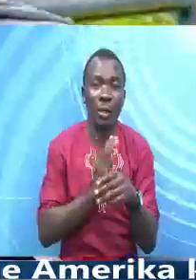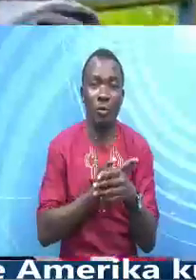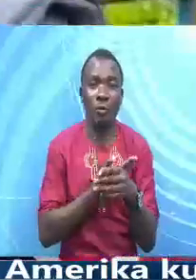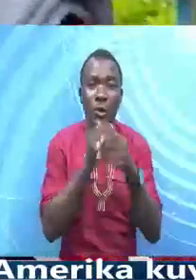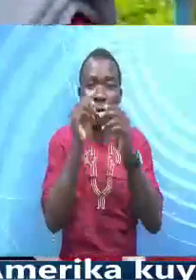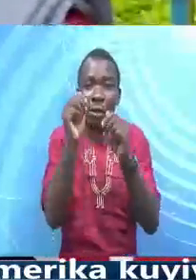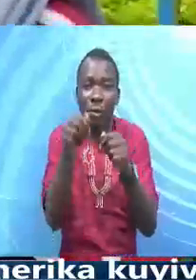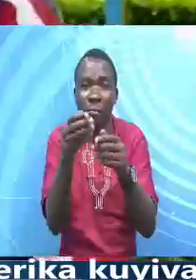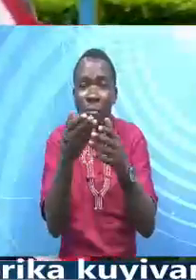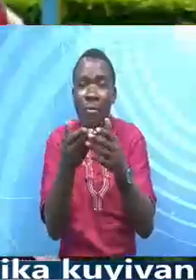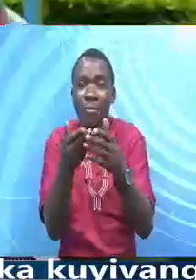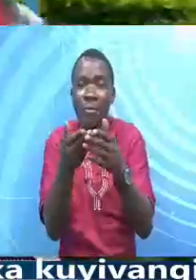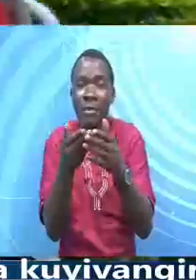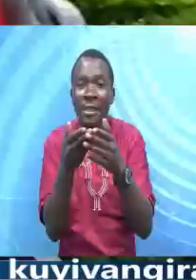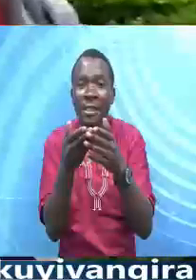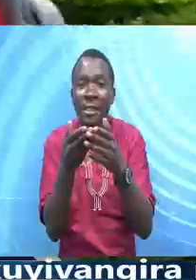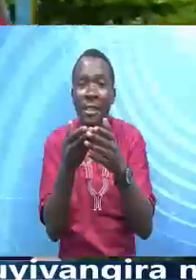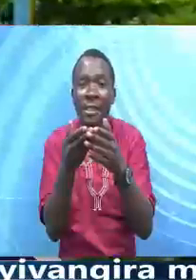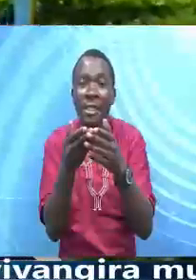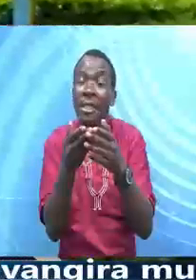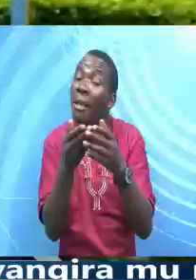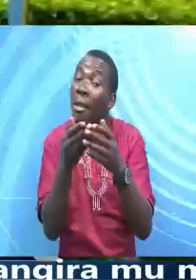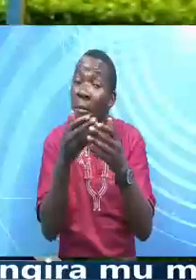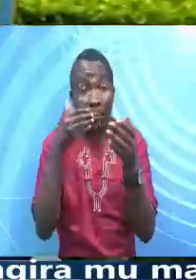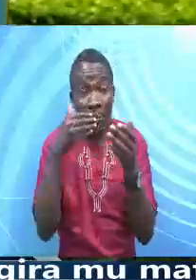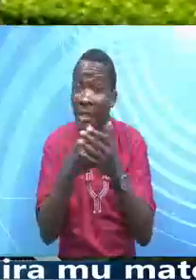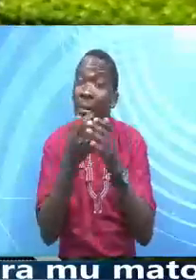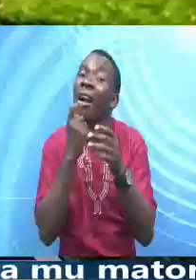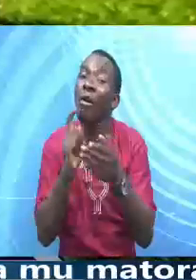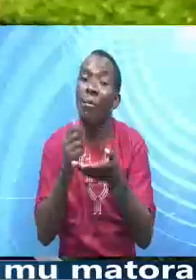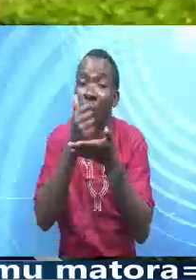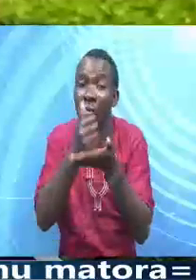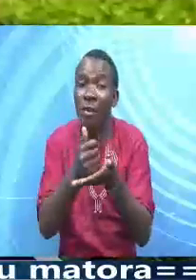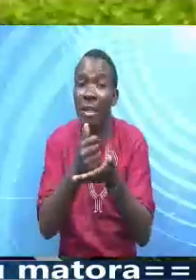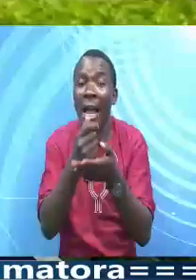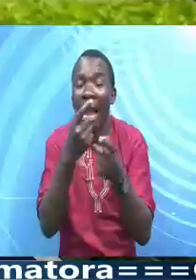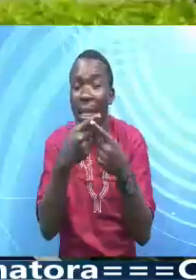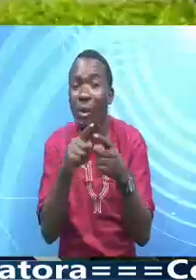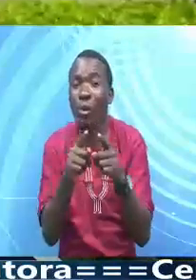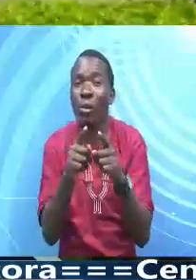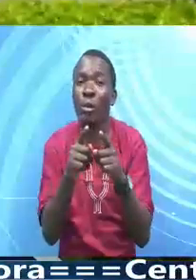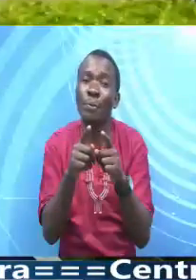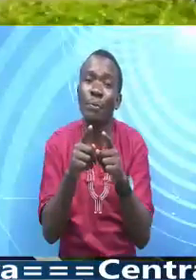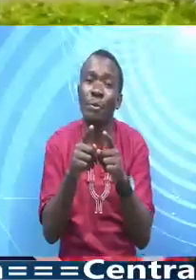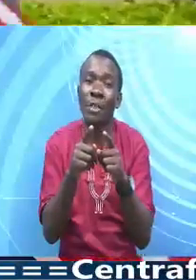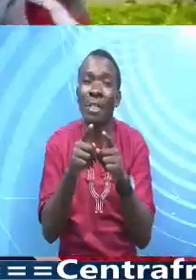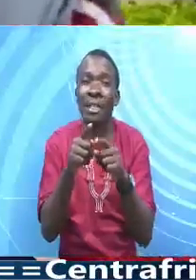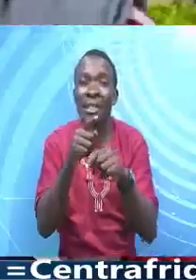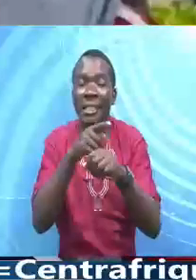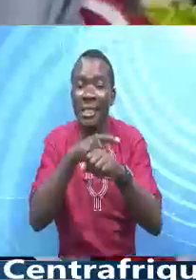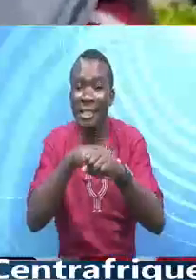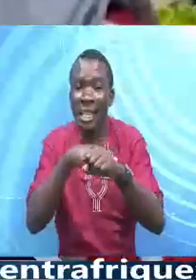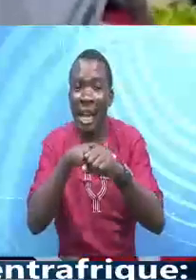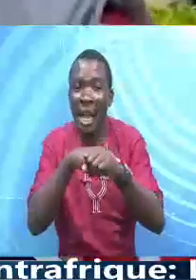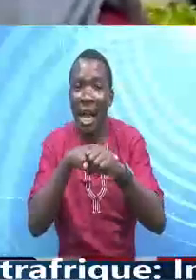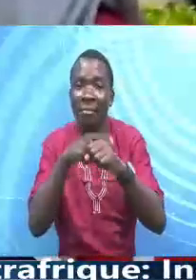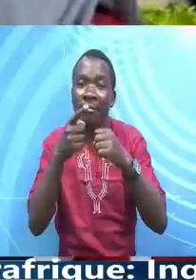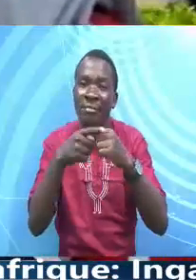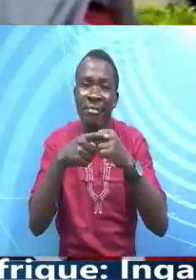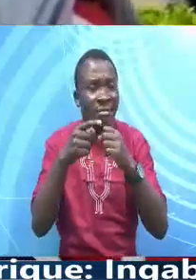kumwingine. Kitu gani yenye unaweza kubasaidia nayo mwile guma gurumo inaweza kuya. Juu hapa tunaingia saa 12. Na kesho yake guma murugu inaweza